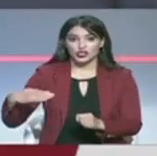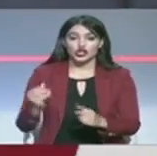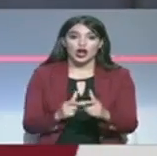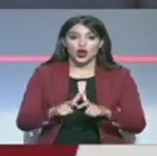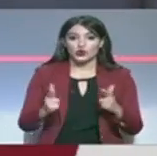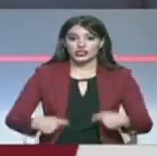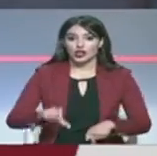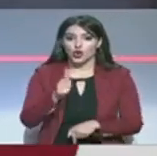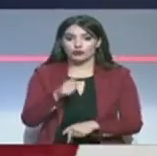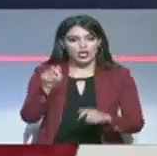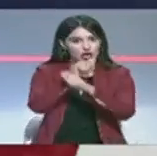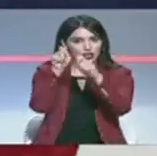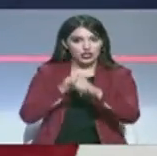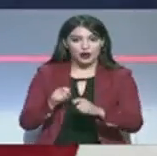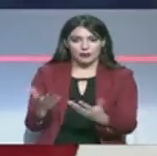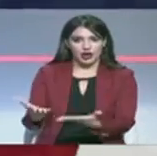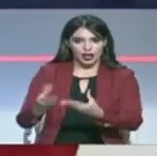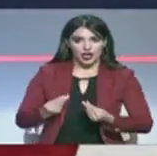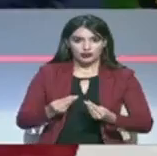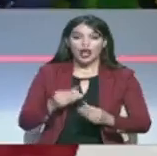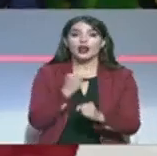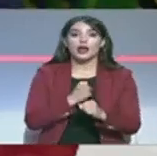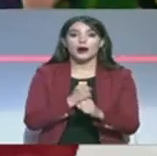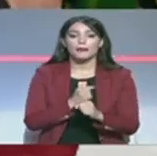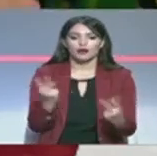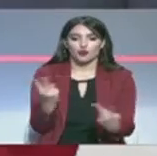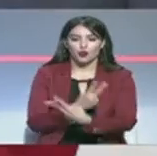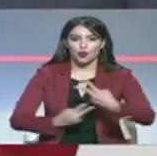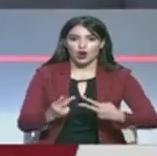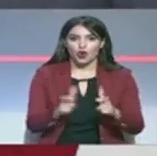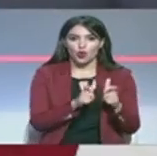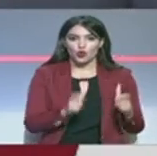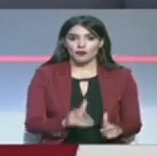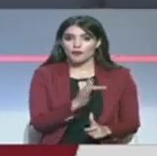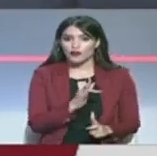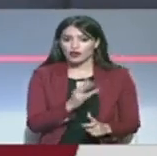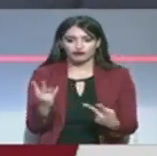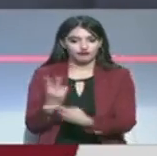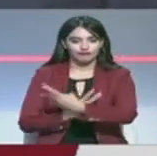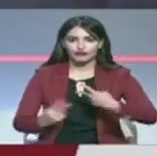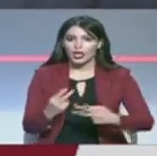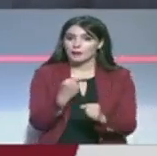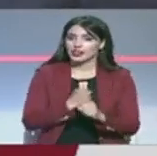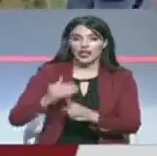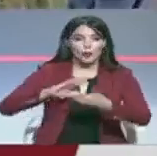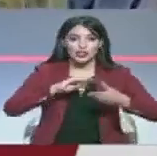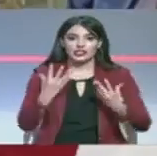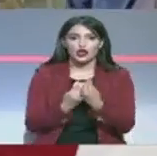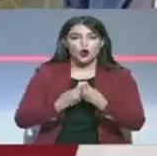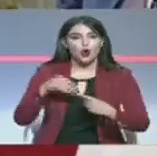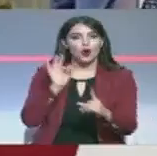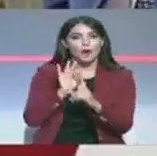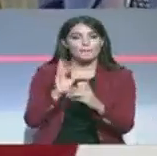الجديد يلتزم يوم تسلم وتسليم المهام من رئيس الحكومة المتخلي الياس الفخفاخ بالتعاون والتنسيق الجدي والبناء